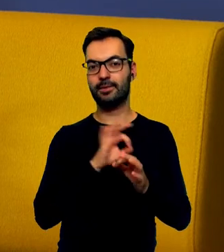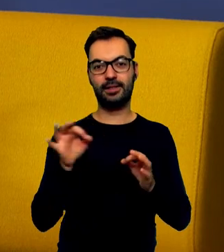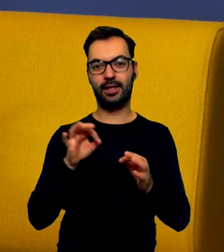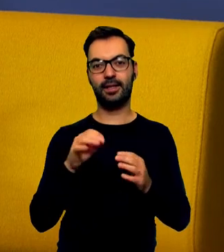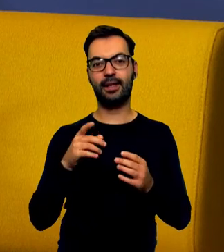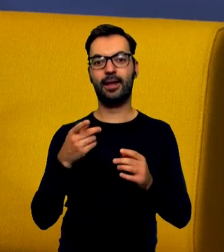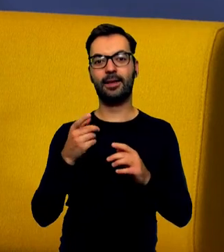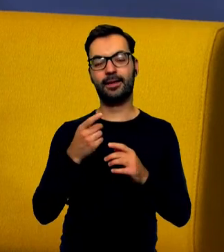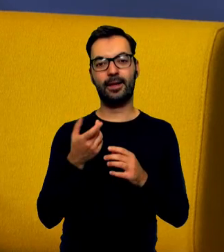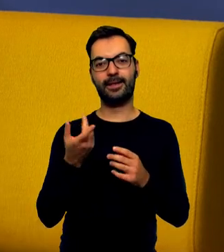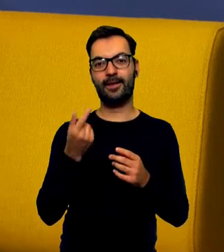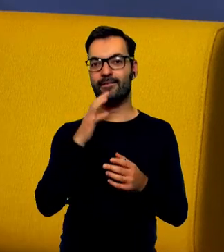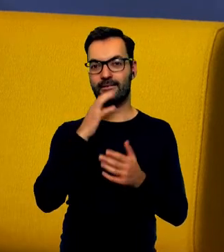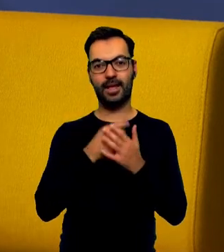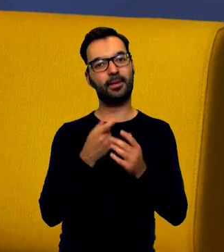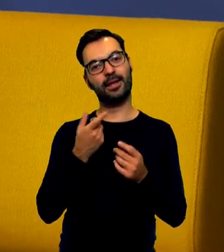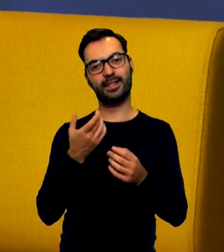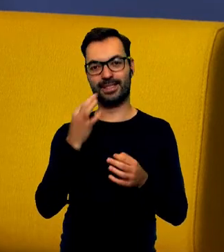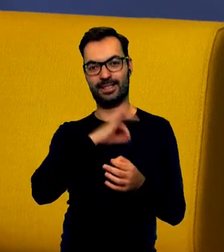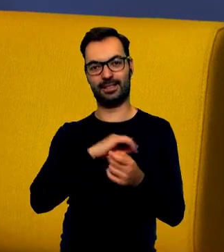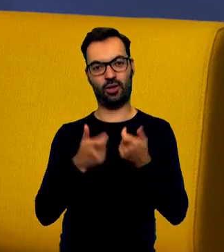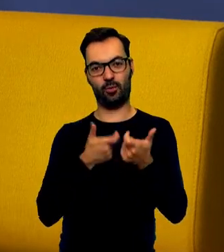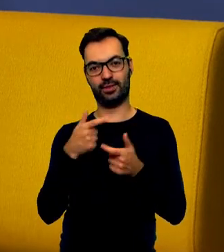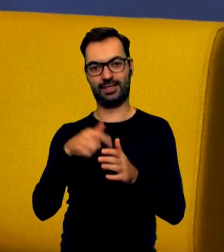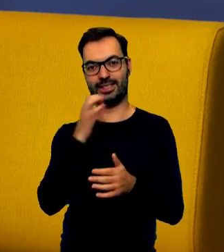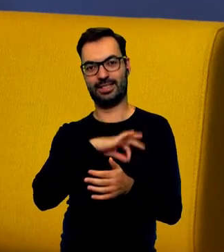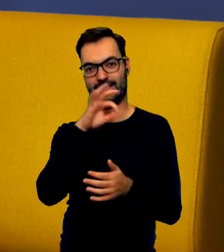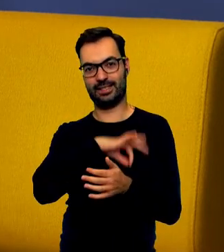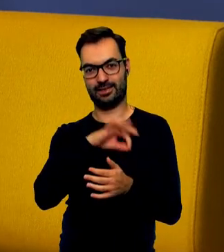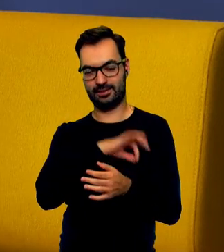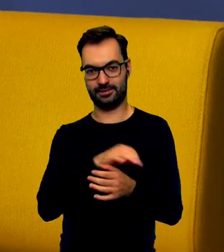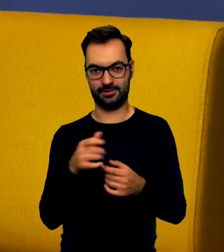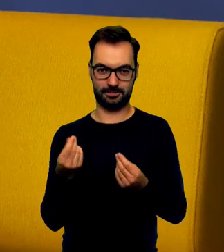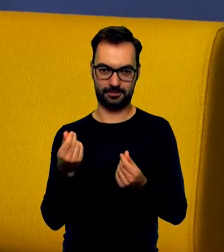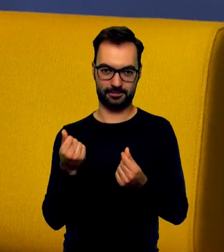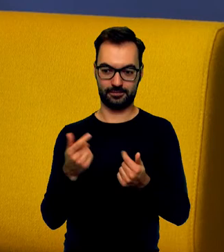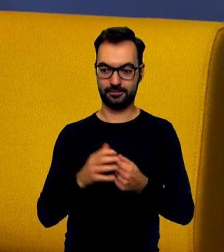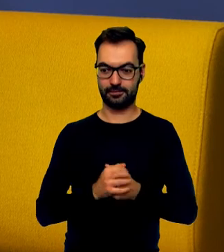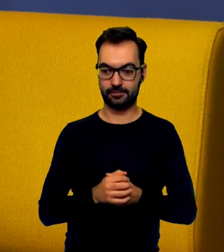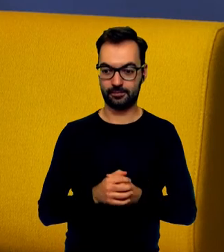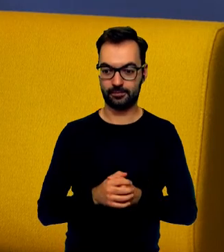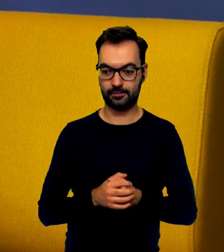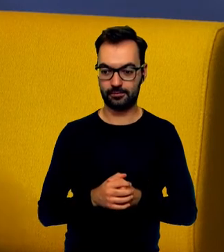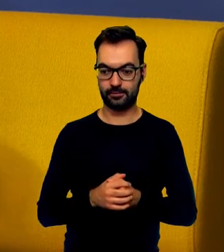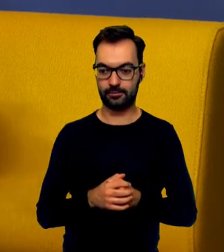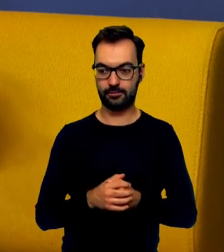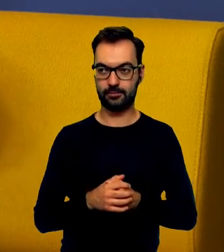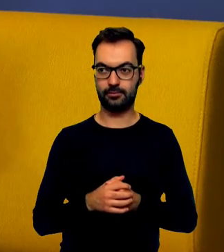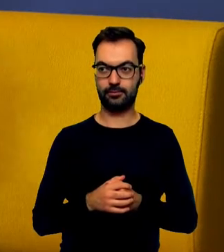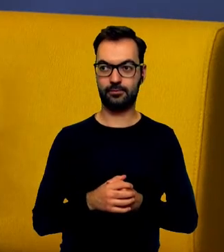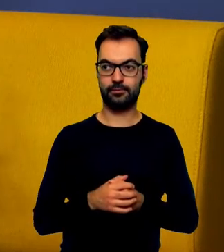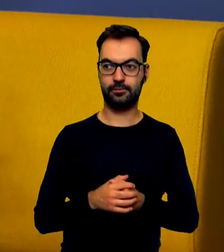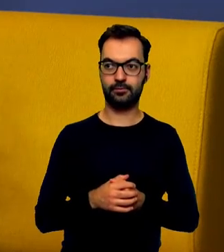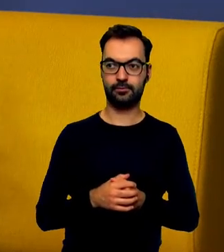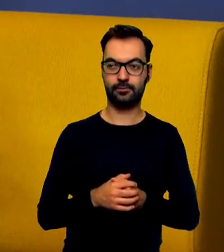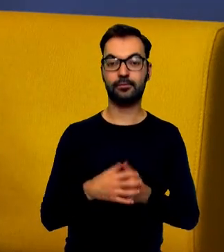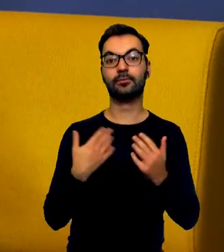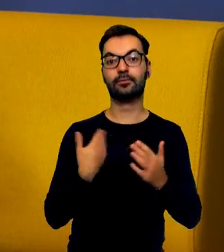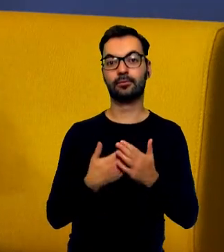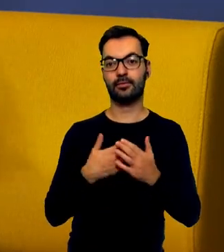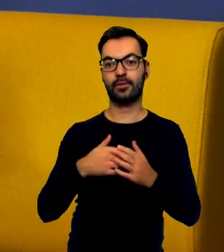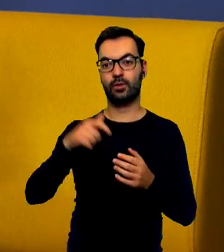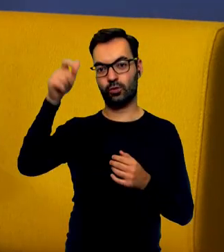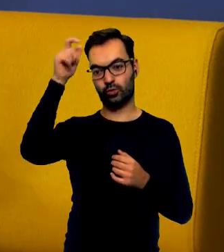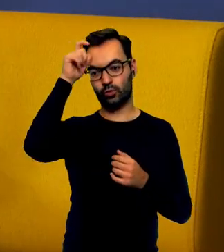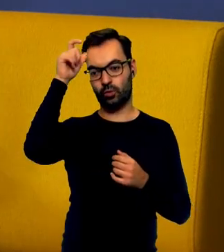monetyzowany przez ekspertów od architektury mediów społecznościowych, ponieważ człowiek